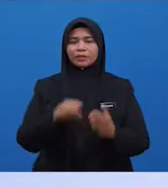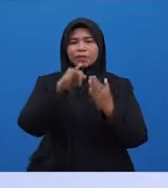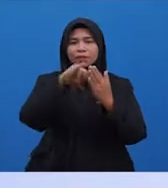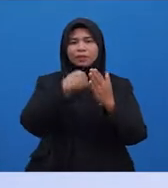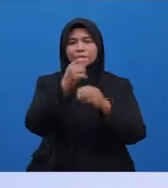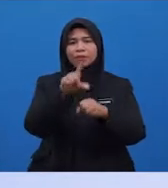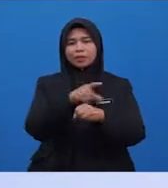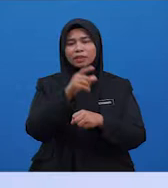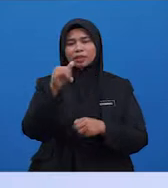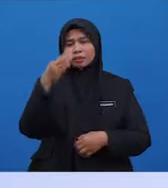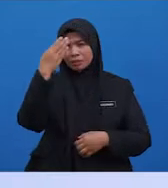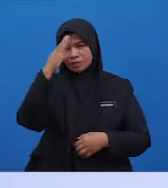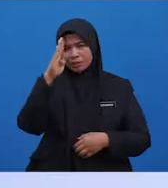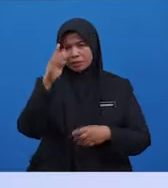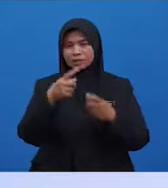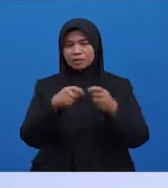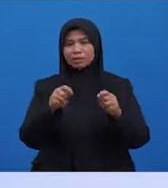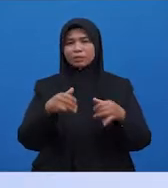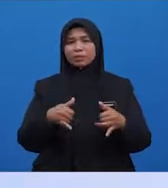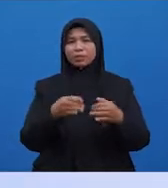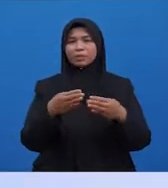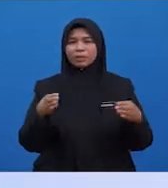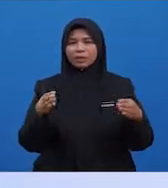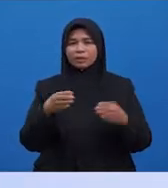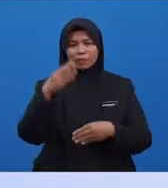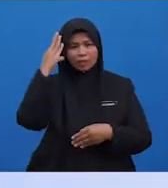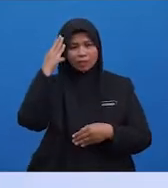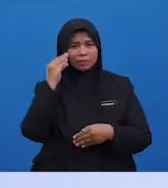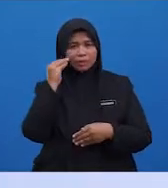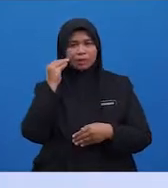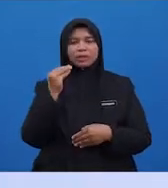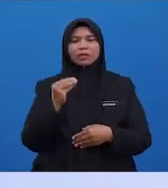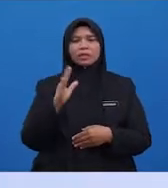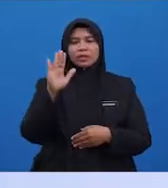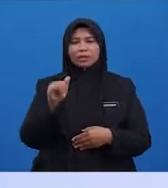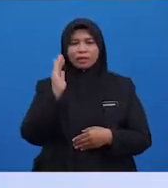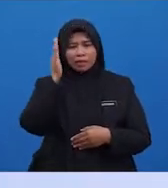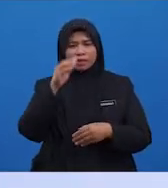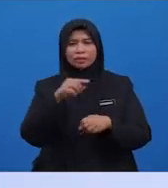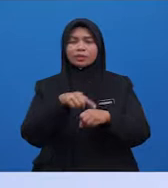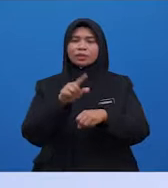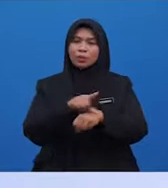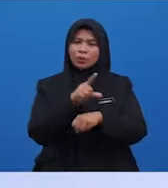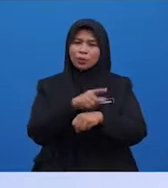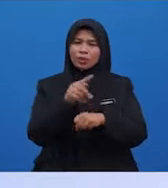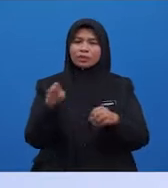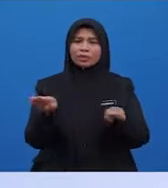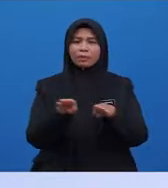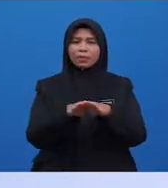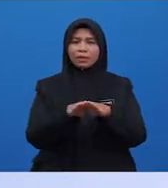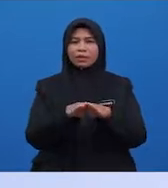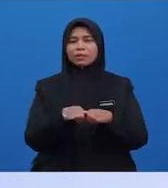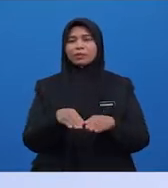Jurulatih yang bijak telah melalui pelbagai pengalaman yang akan digunakan sebagai